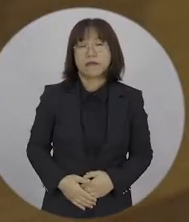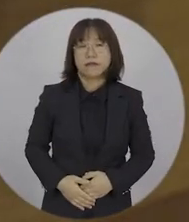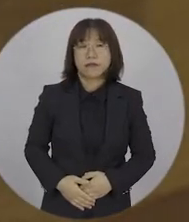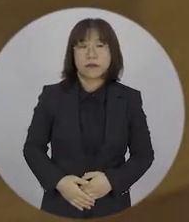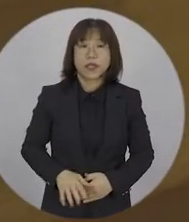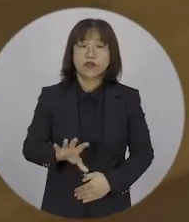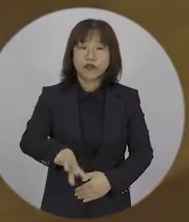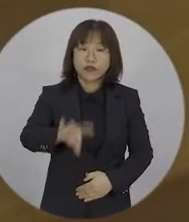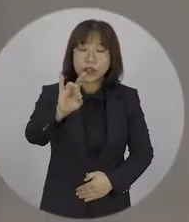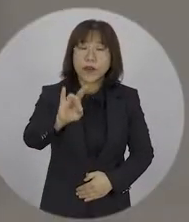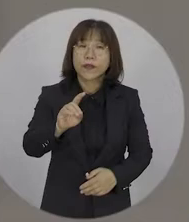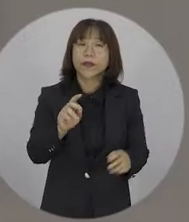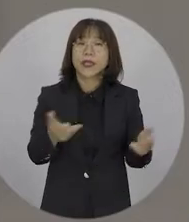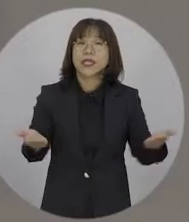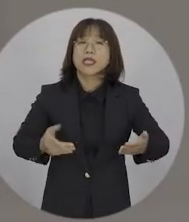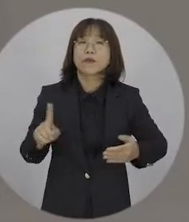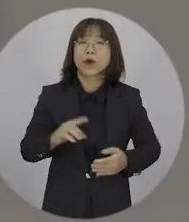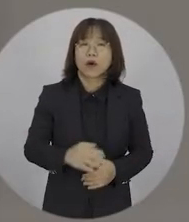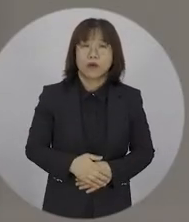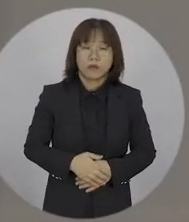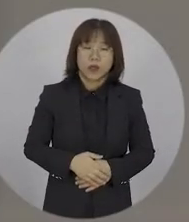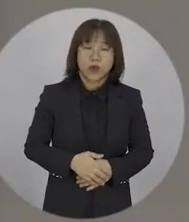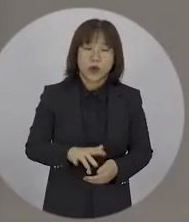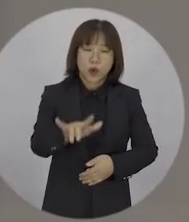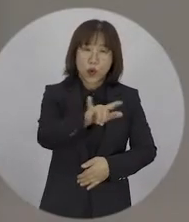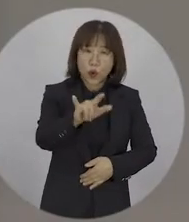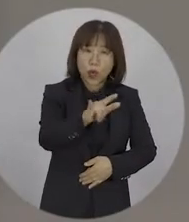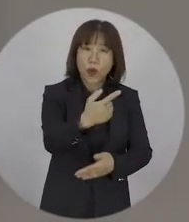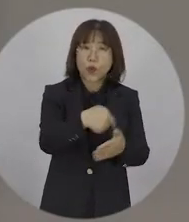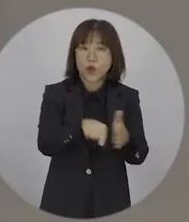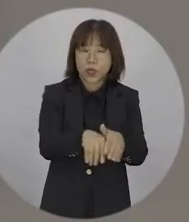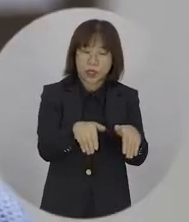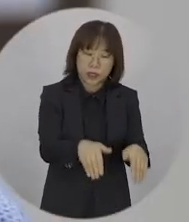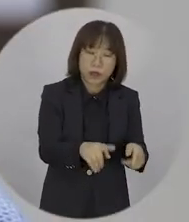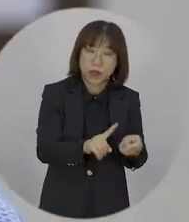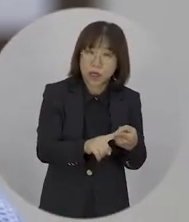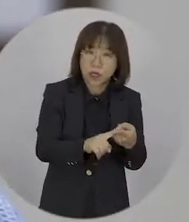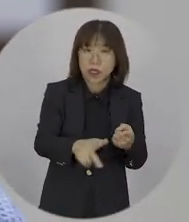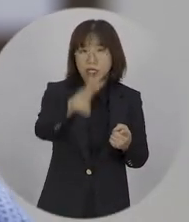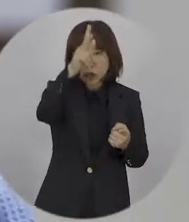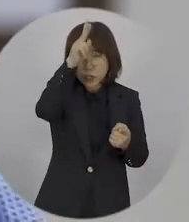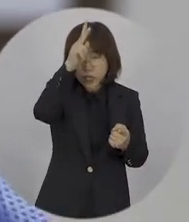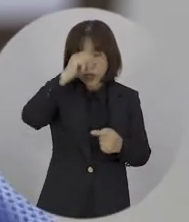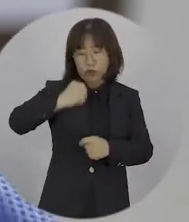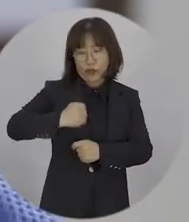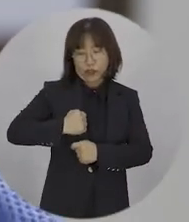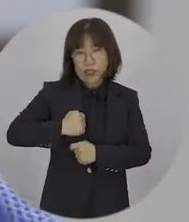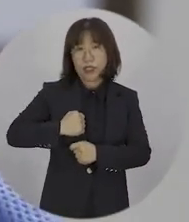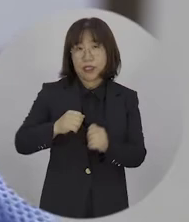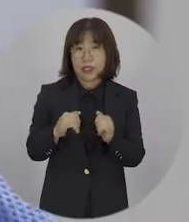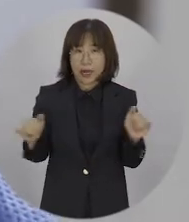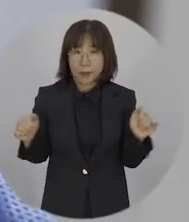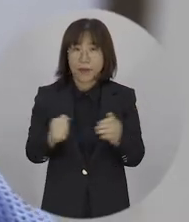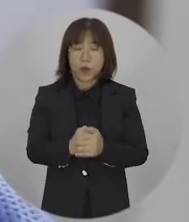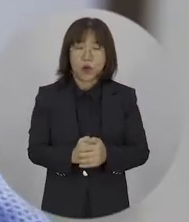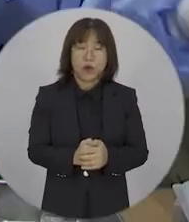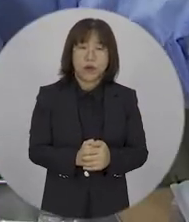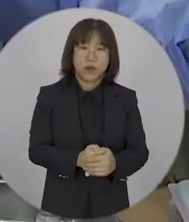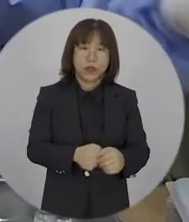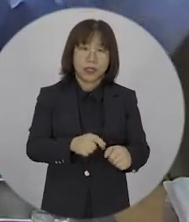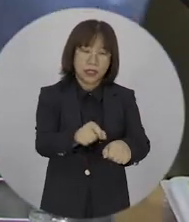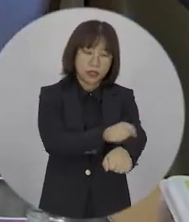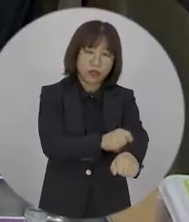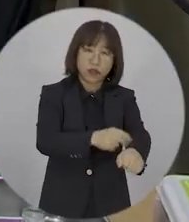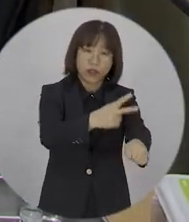접종 직업군에 는 코론 알고 1차 대응 요한 경찰 소방 군인 등 사회 펼 시 입력 특수 교육